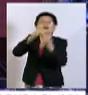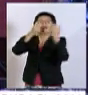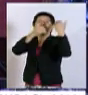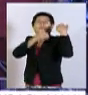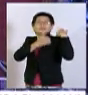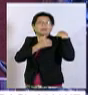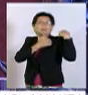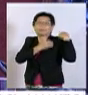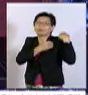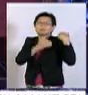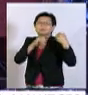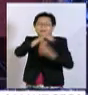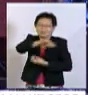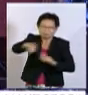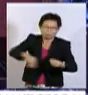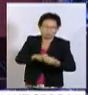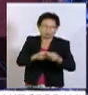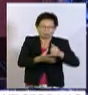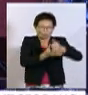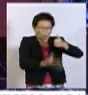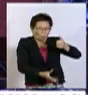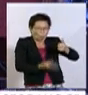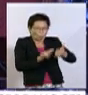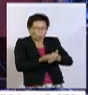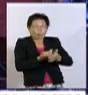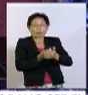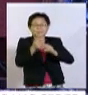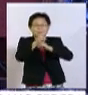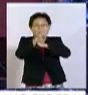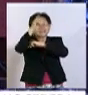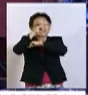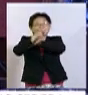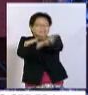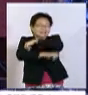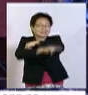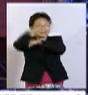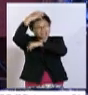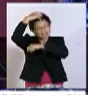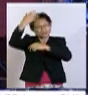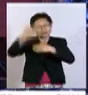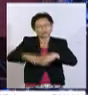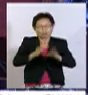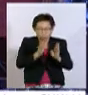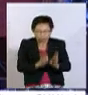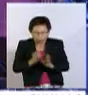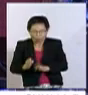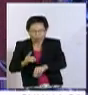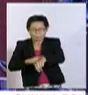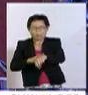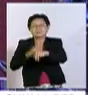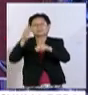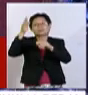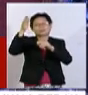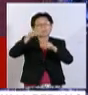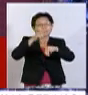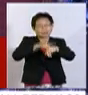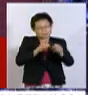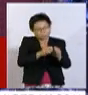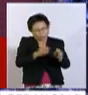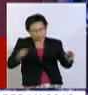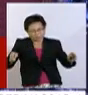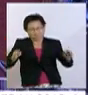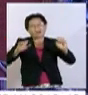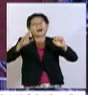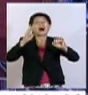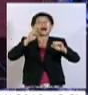peruntukan keuangan dari dana kerajaan negeri Selangor dan telah distrukturkan dengan pembayaran secara jangka panjang. Ini membolehkan Air